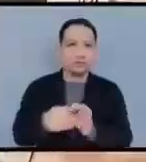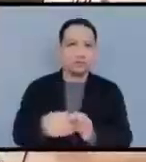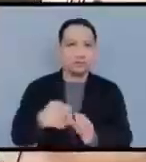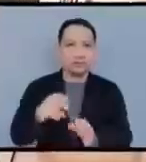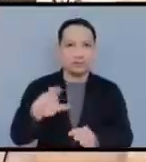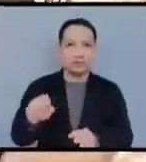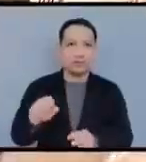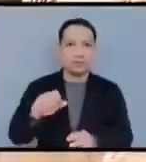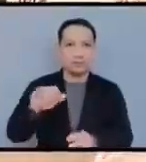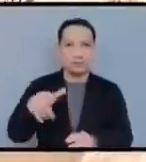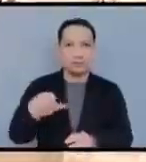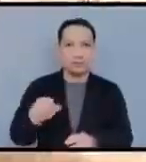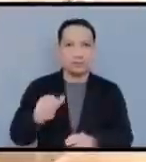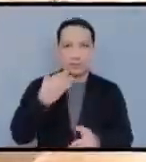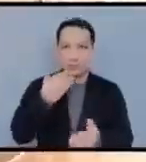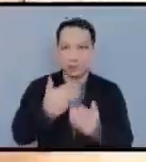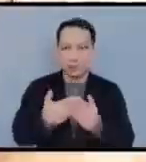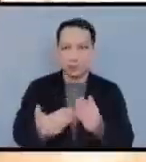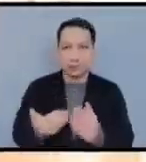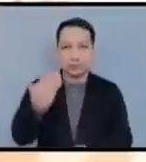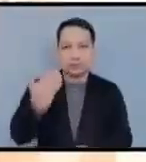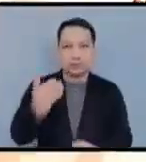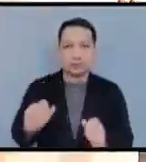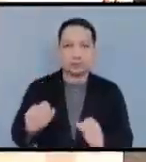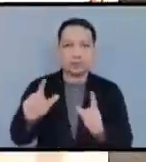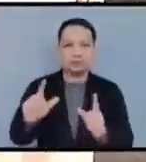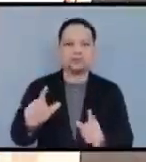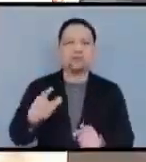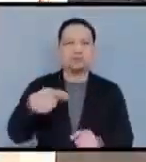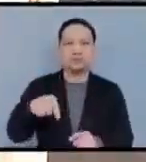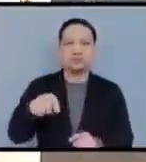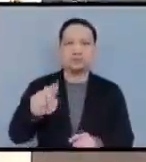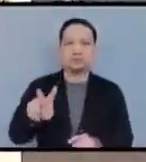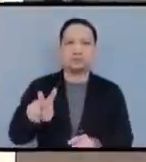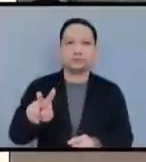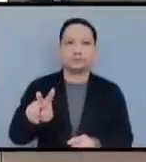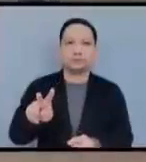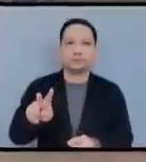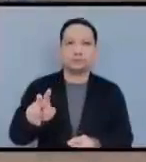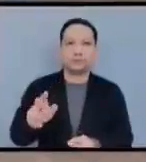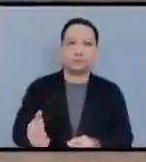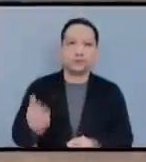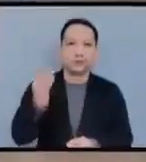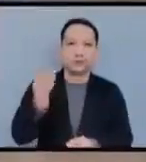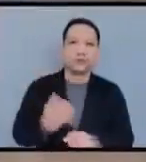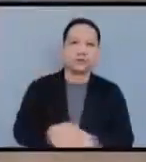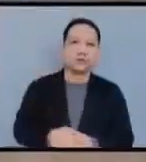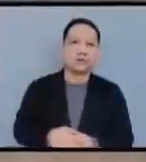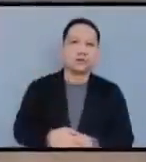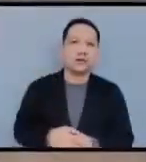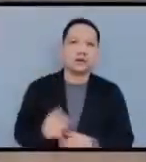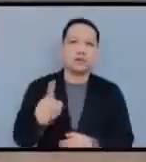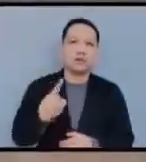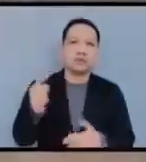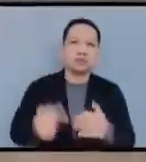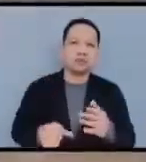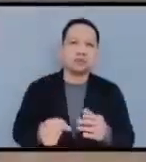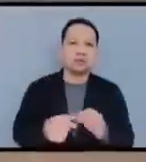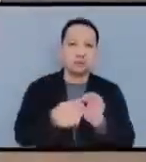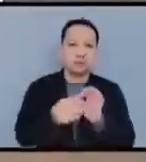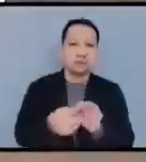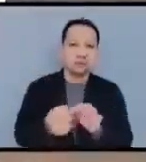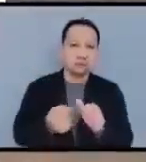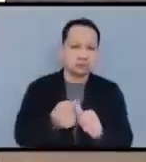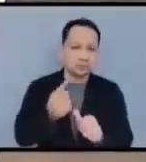Jalal Jamil. Good morning, sir. Live po tayo sa PTV Rise and Shine Pilipinas po. At ano po ang, kumusta po ang unang